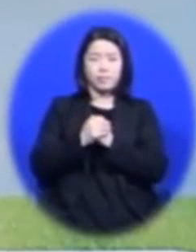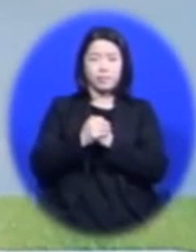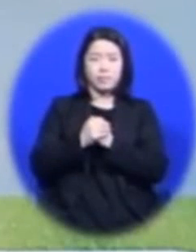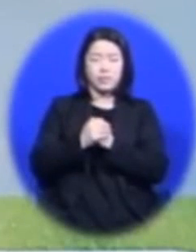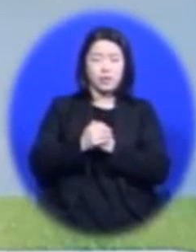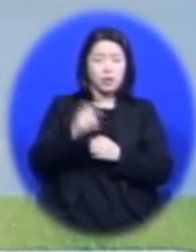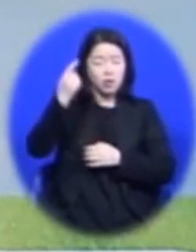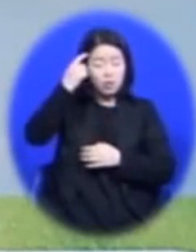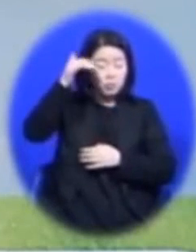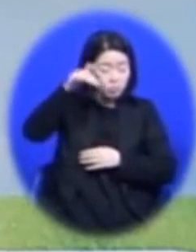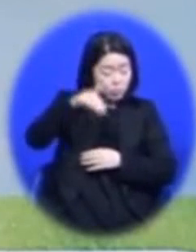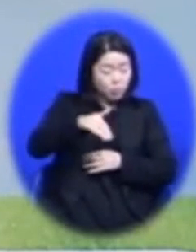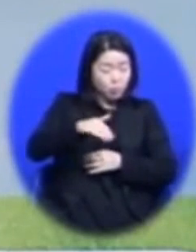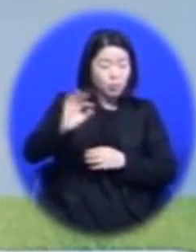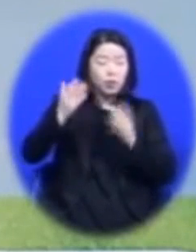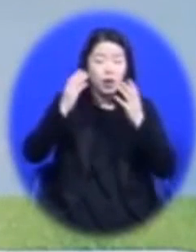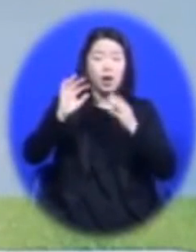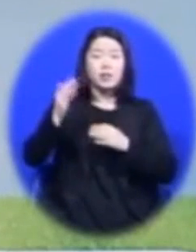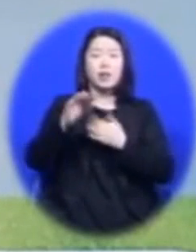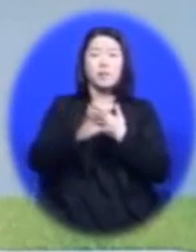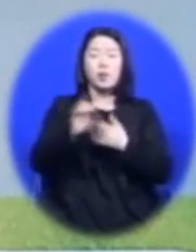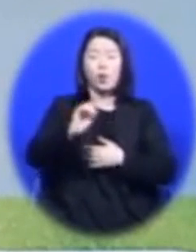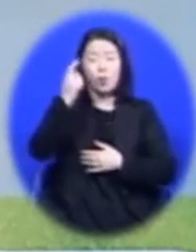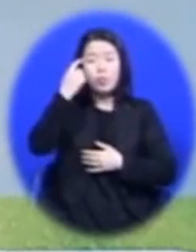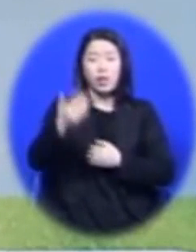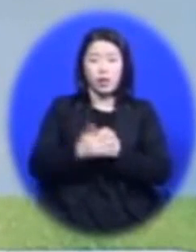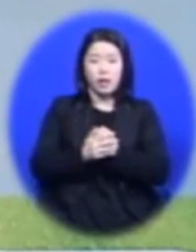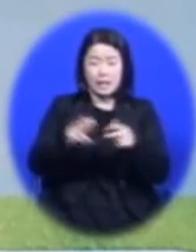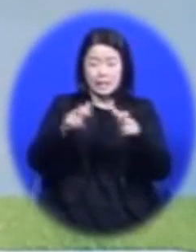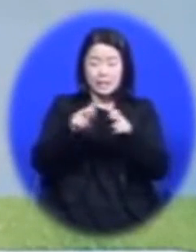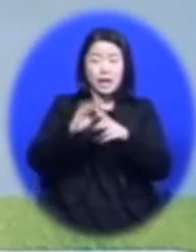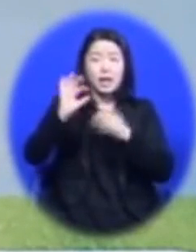거예요. 전능아가 되면 어때? 장애하면 어때?